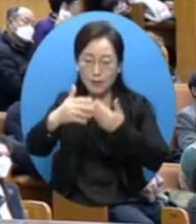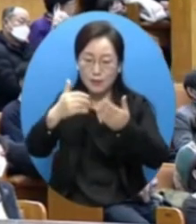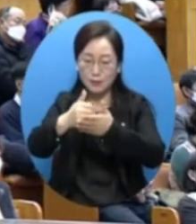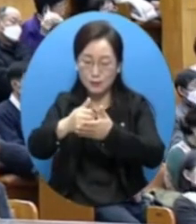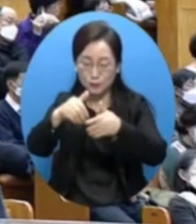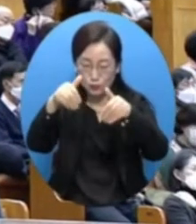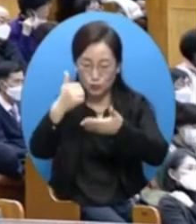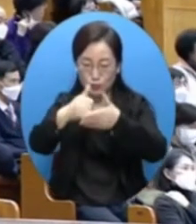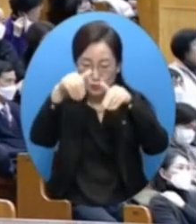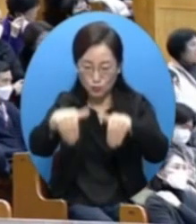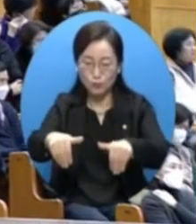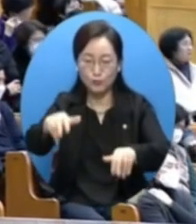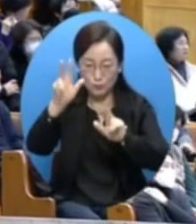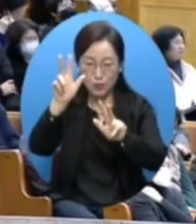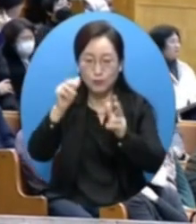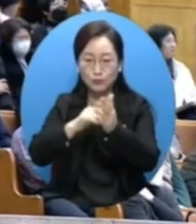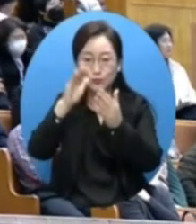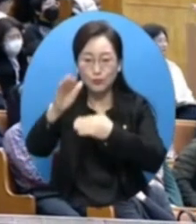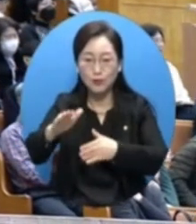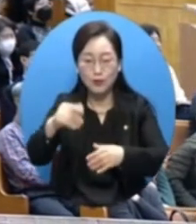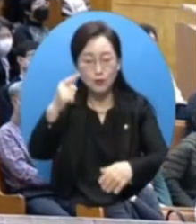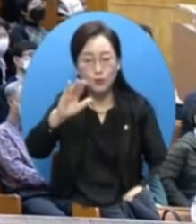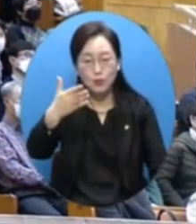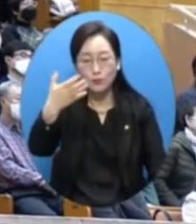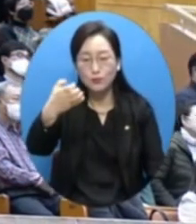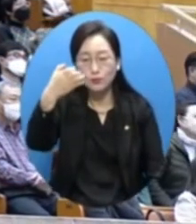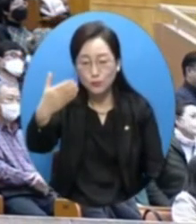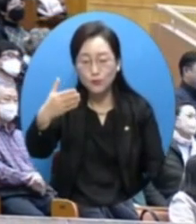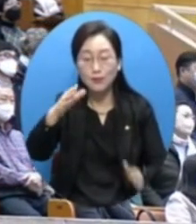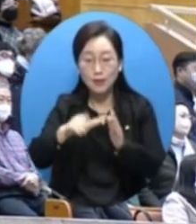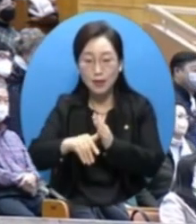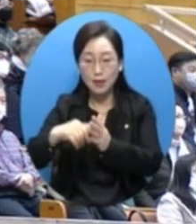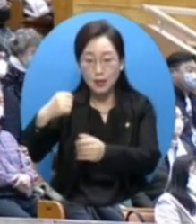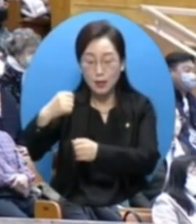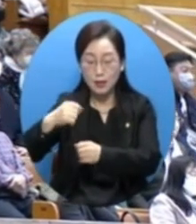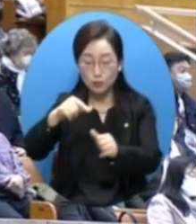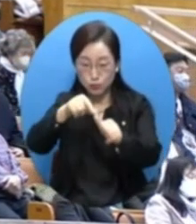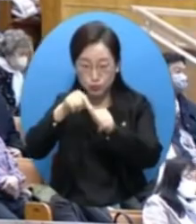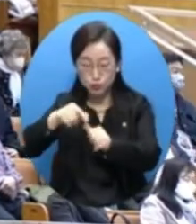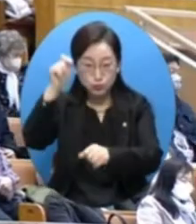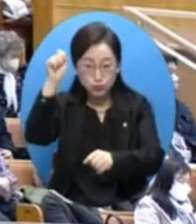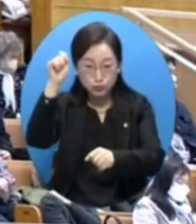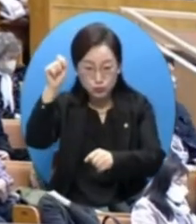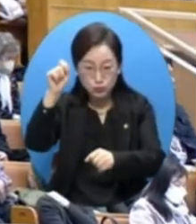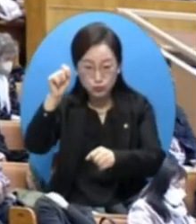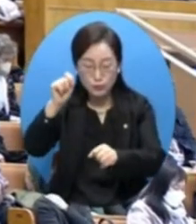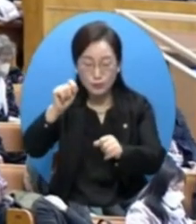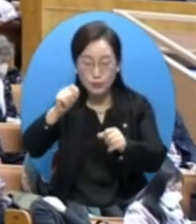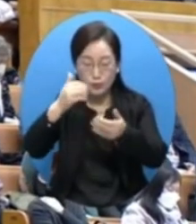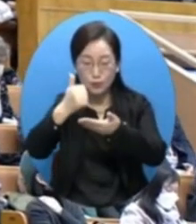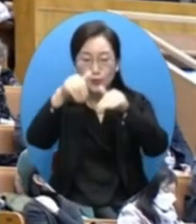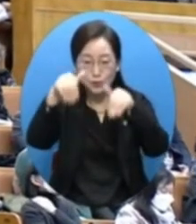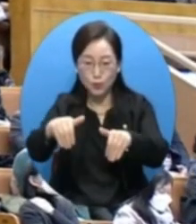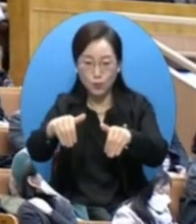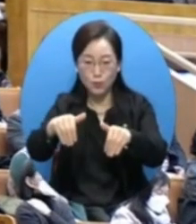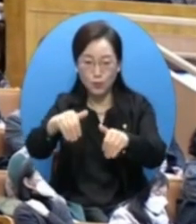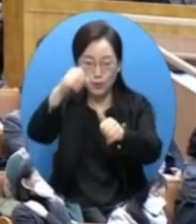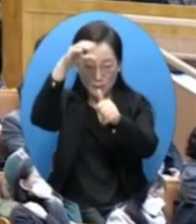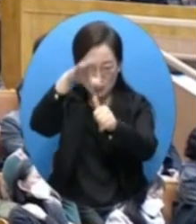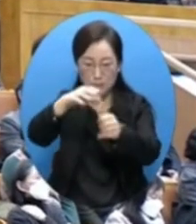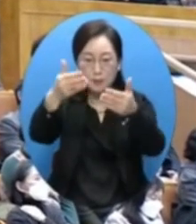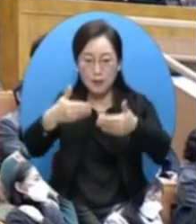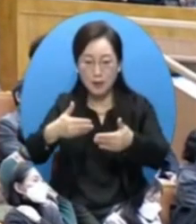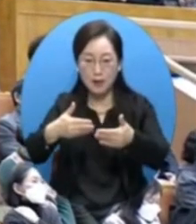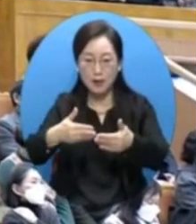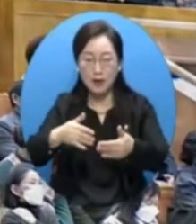미국 구세군에서 목사 한 수를 봤습니다 그래서 미국 대도시 뒷골목에서 알코올중독자 노숙자를 위한 목회를